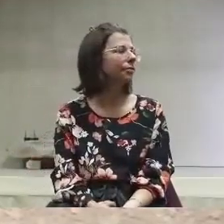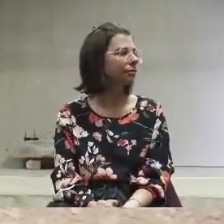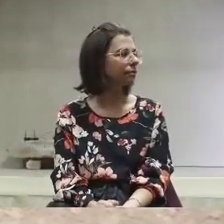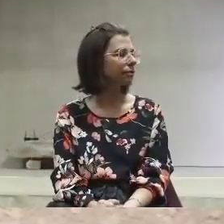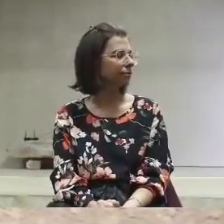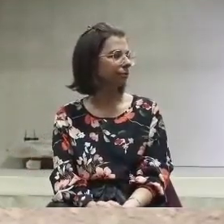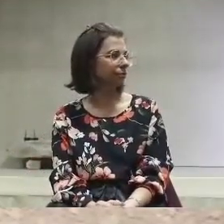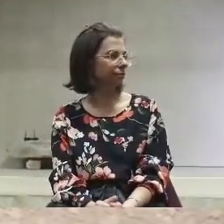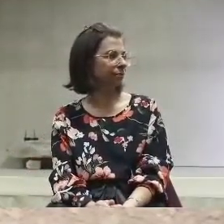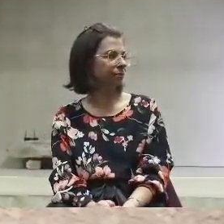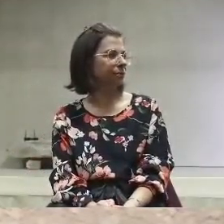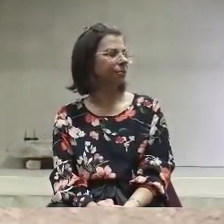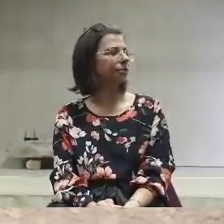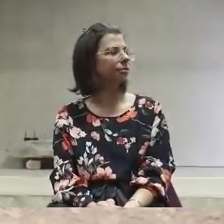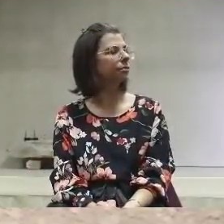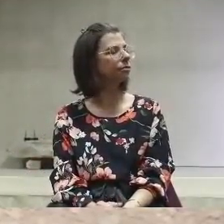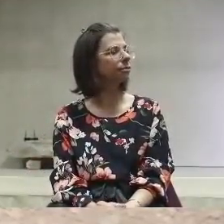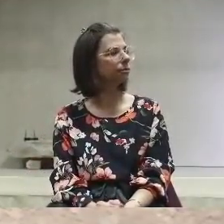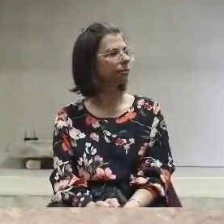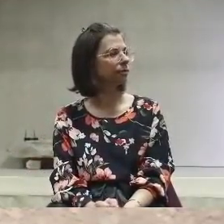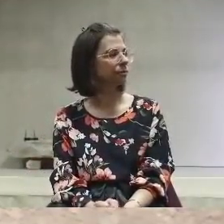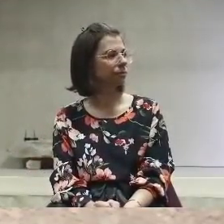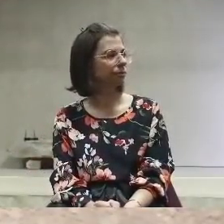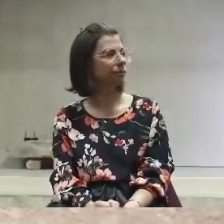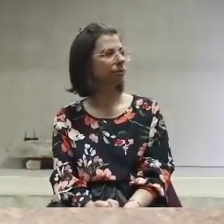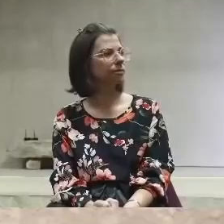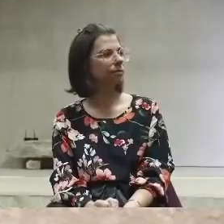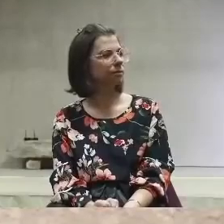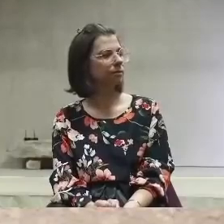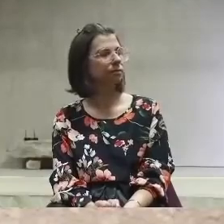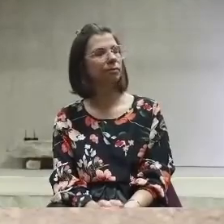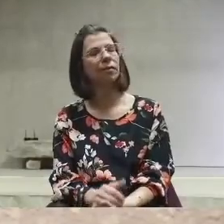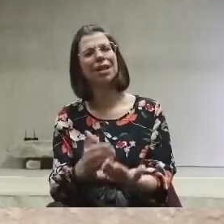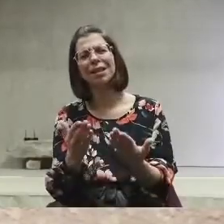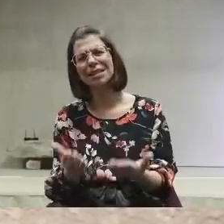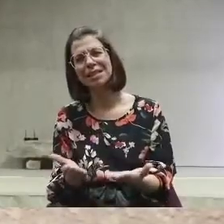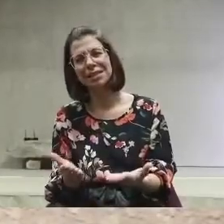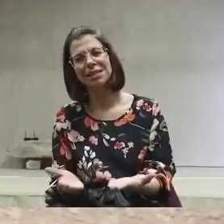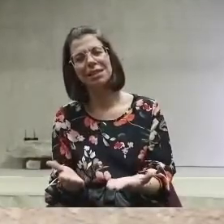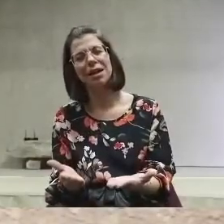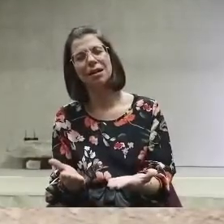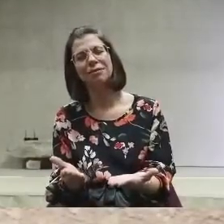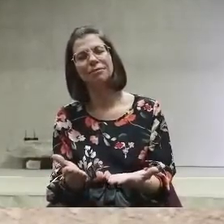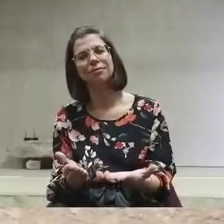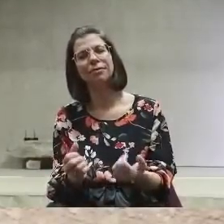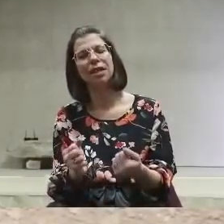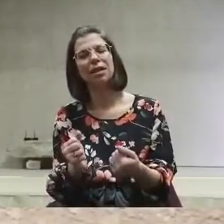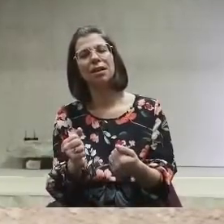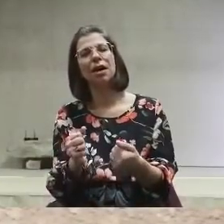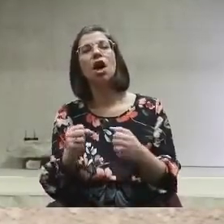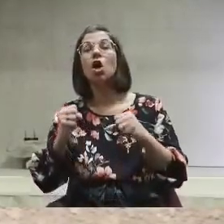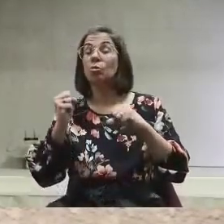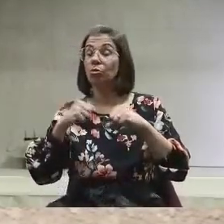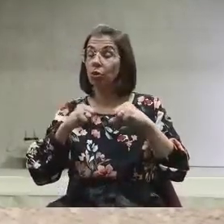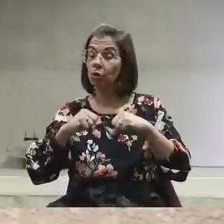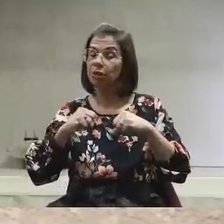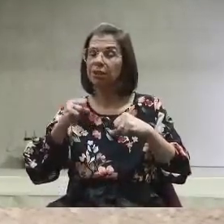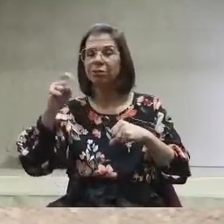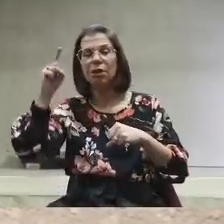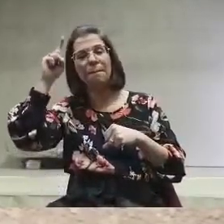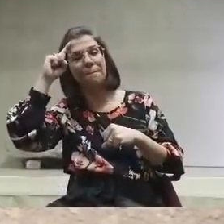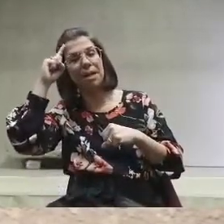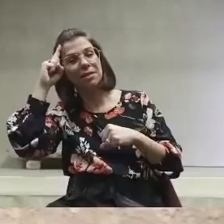douleur. Pourquoi est-ce possible? Parce qu'à la croix du Calvaire, Jésus a porté